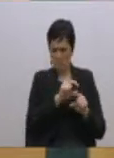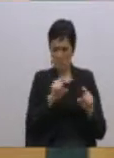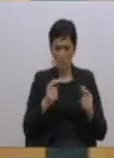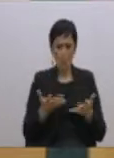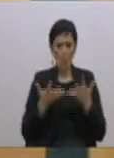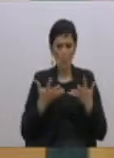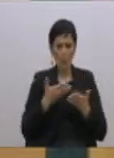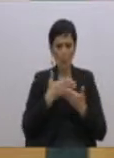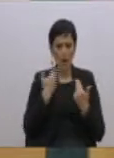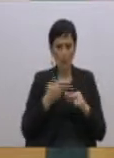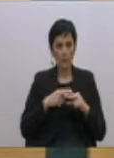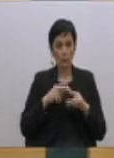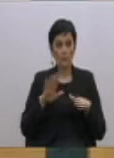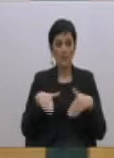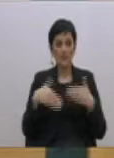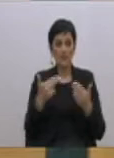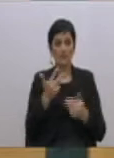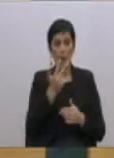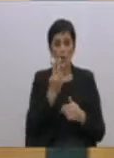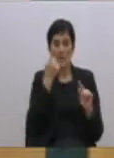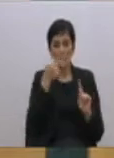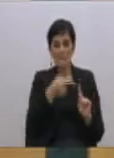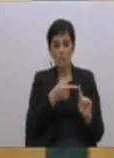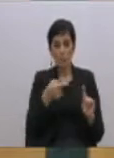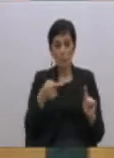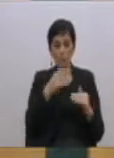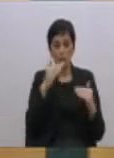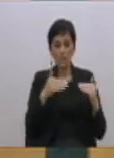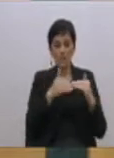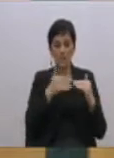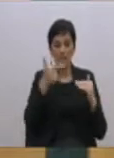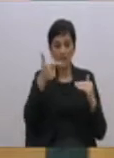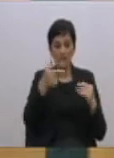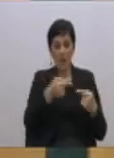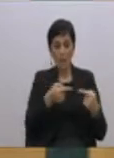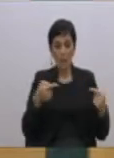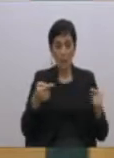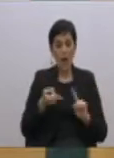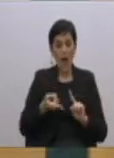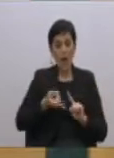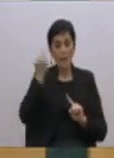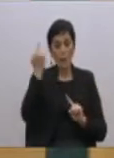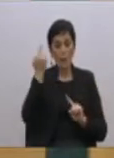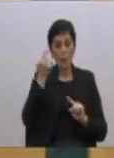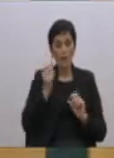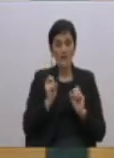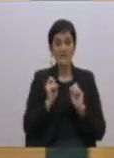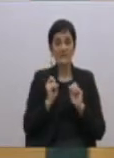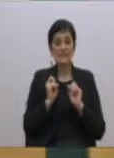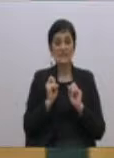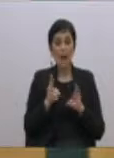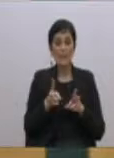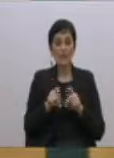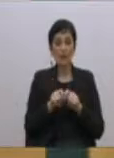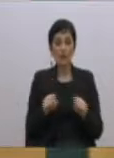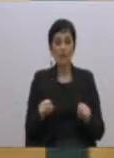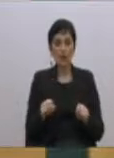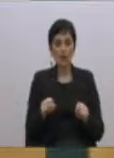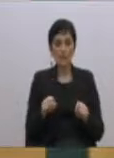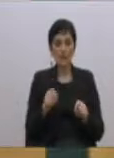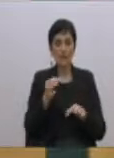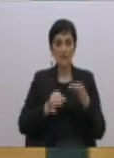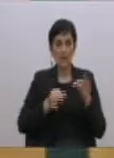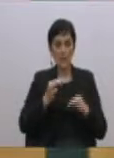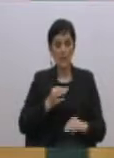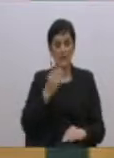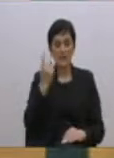putut câteva zoptrom, am odată mai tot muhlis piro gecui puncti dan, am o rebuliknas sapt creșe cu nesesam fost